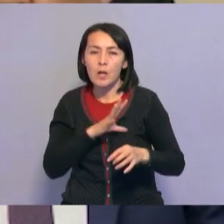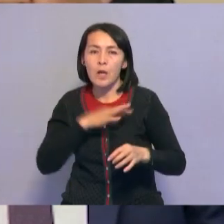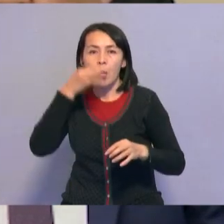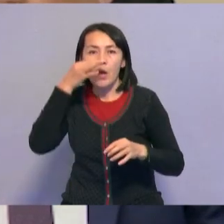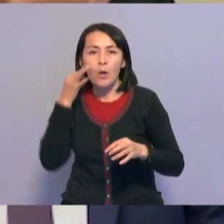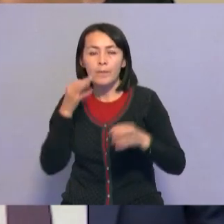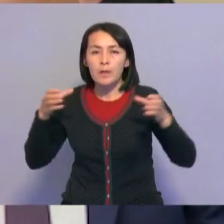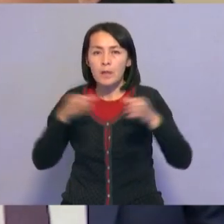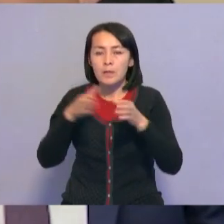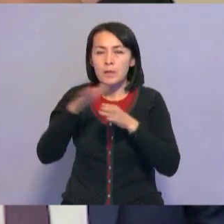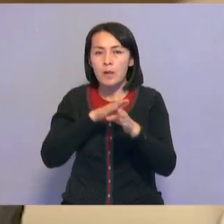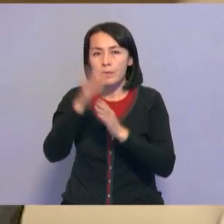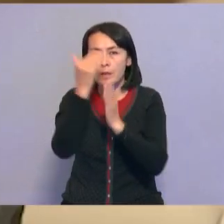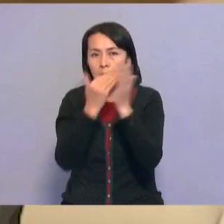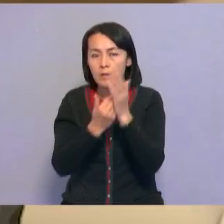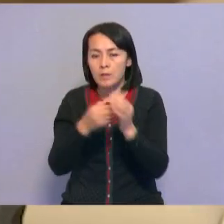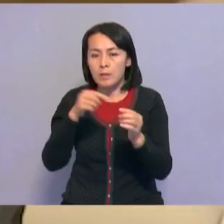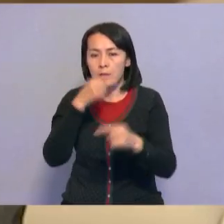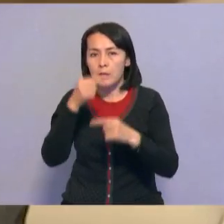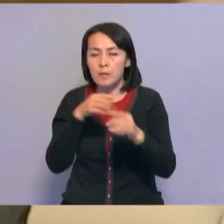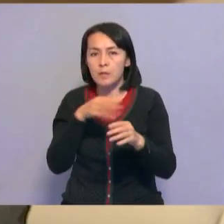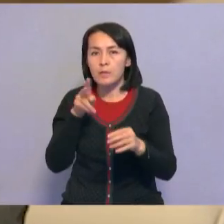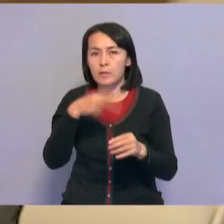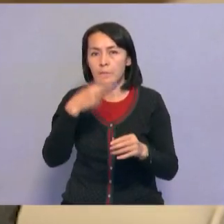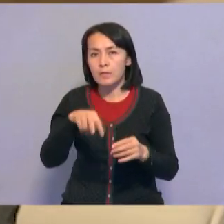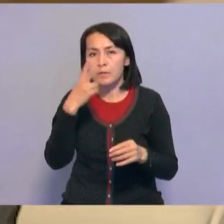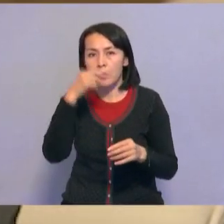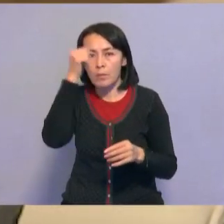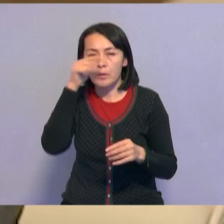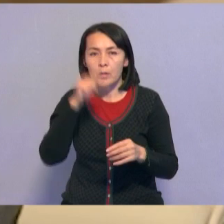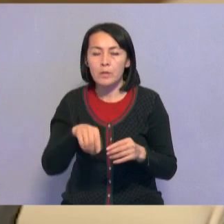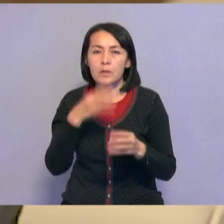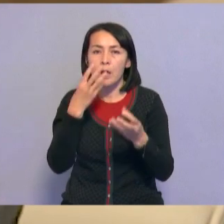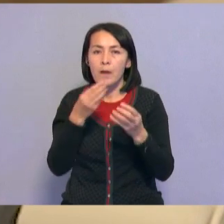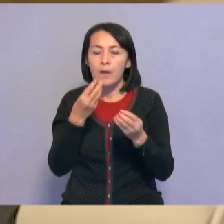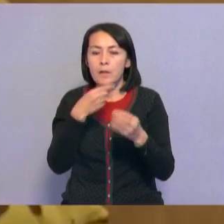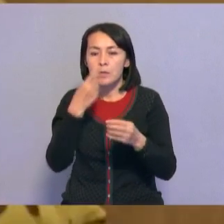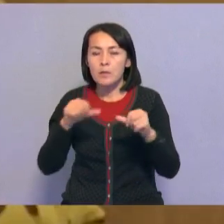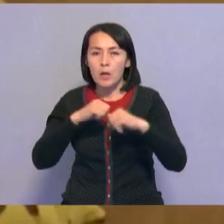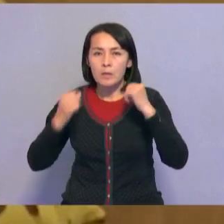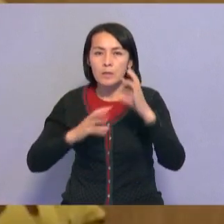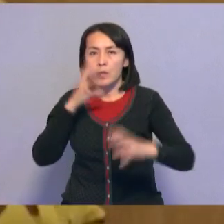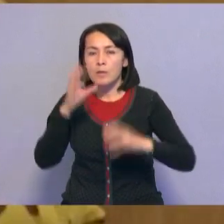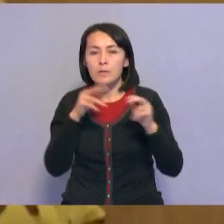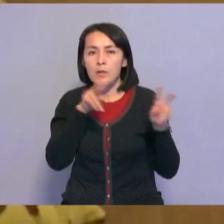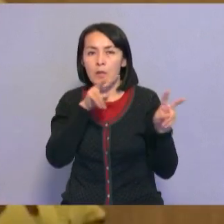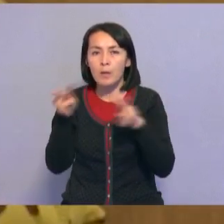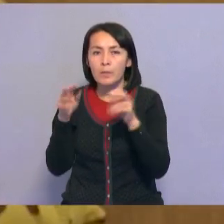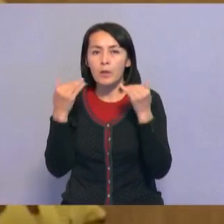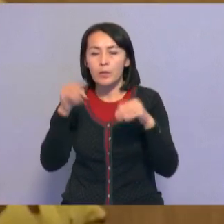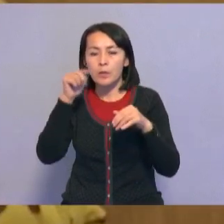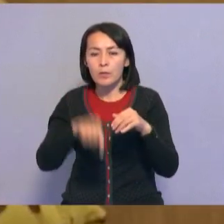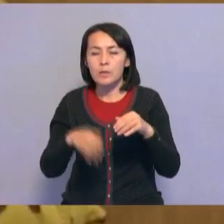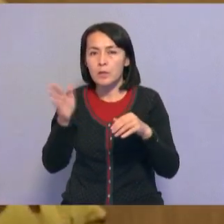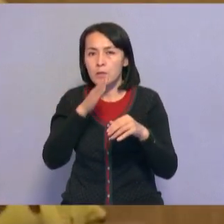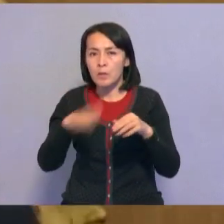опыт организации проведения референдума состоявшегося в 2022 году а также рекомендации экспертов и международных наблюдателей Кроме